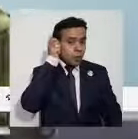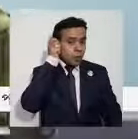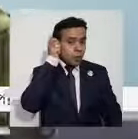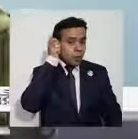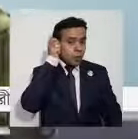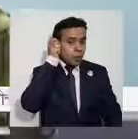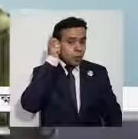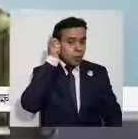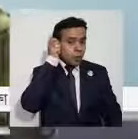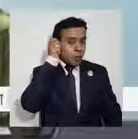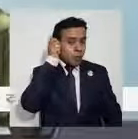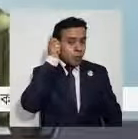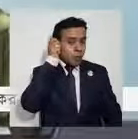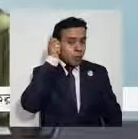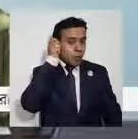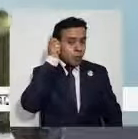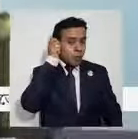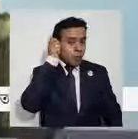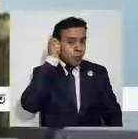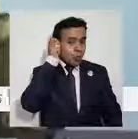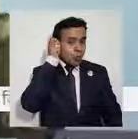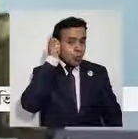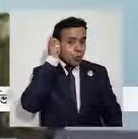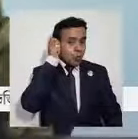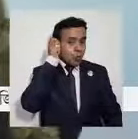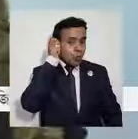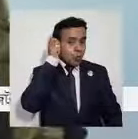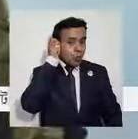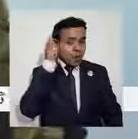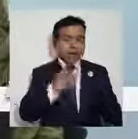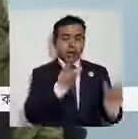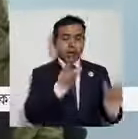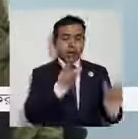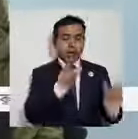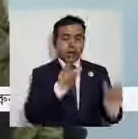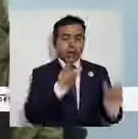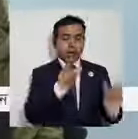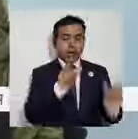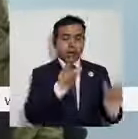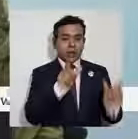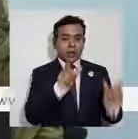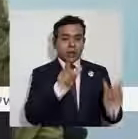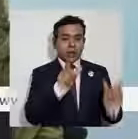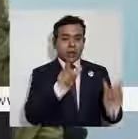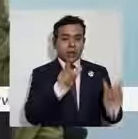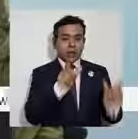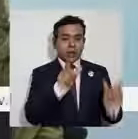করতে হয়েছে গত বিমানবন্দরে 24 ঘন্টায় 47 জনকে এবং এ পর্যন্ত আমরা